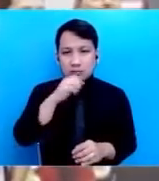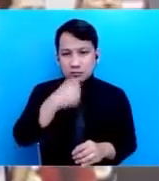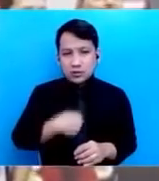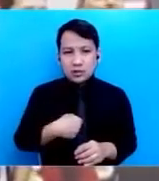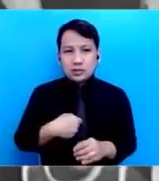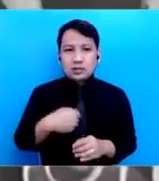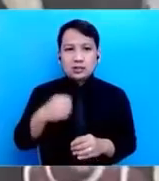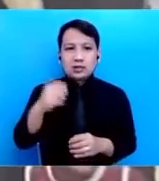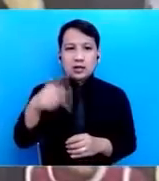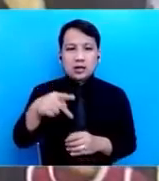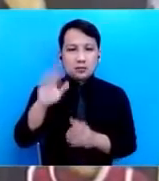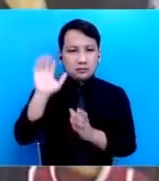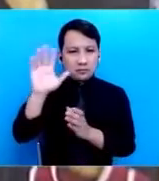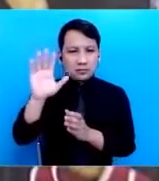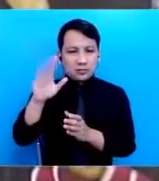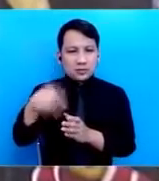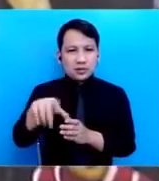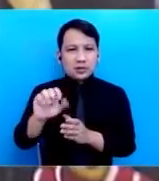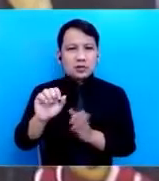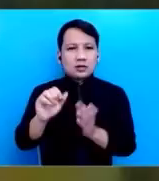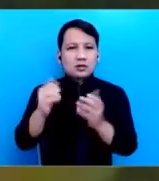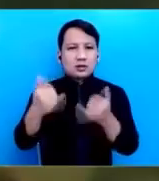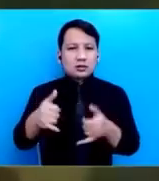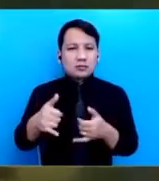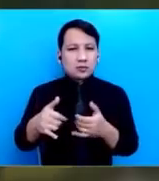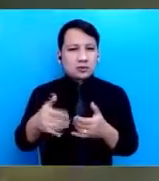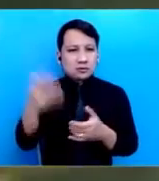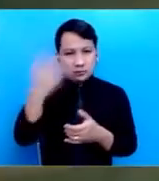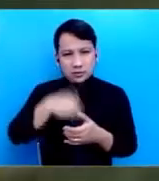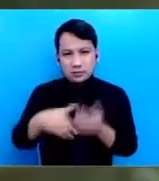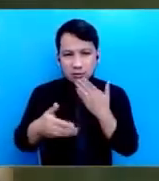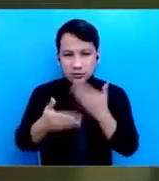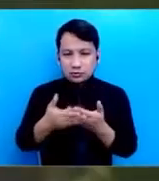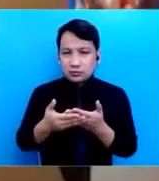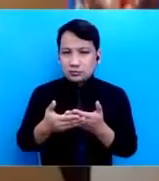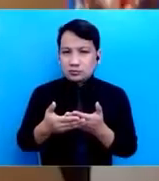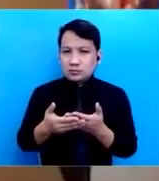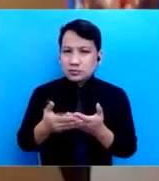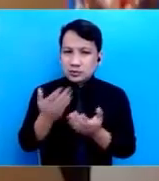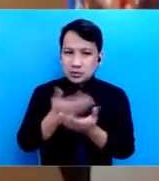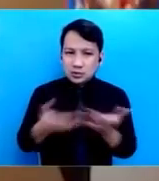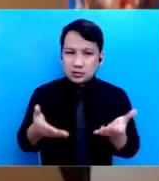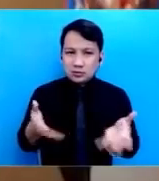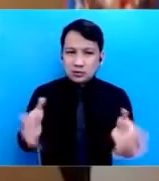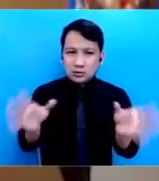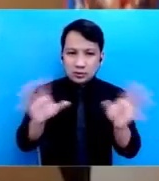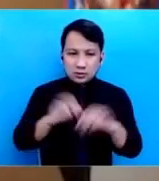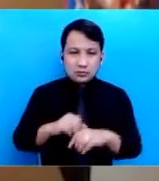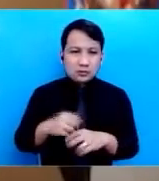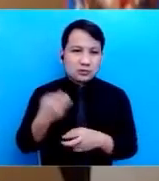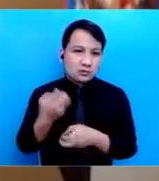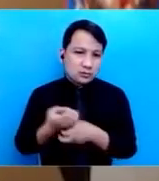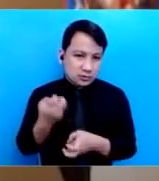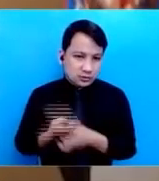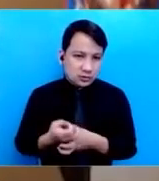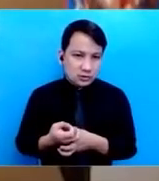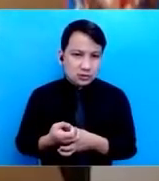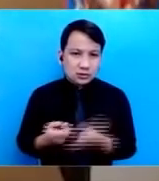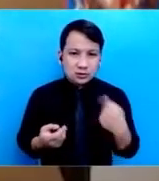league. As they say, all good things come to an end. Really, really tough, guys. But